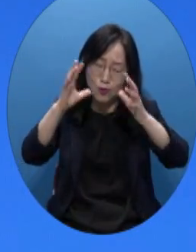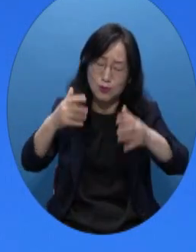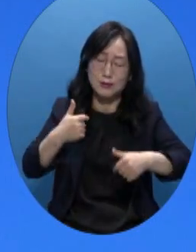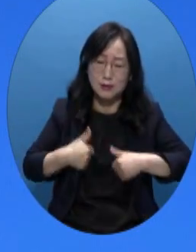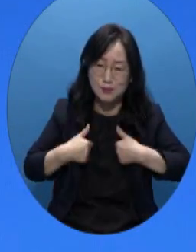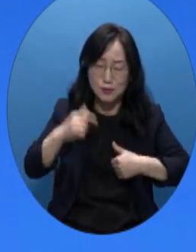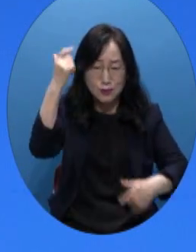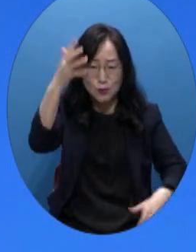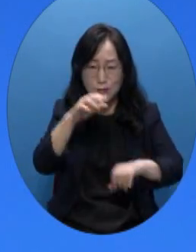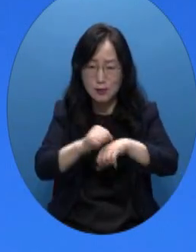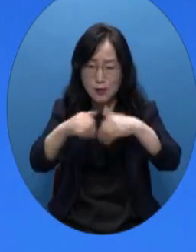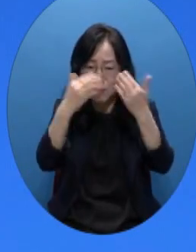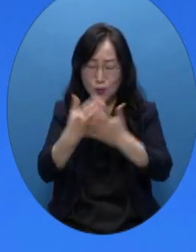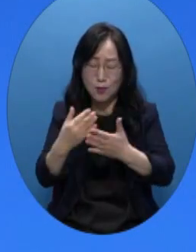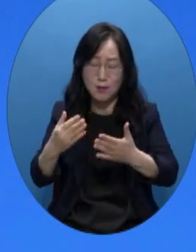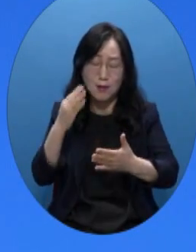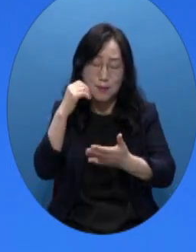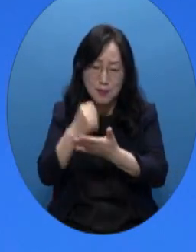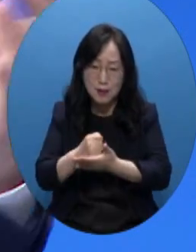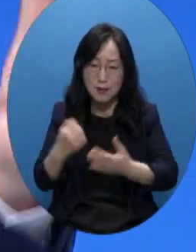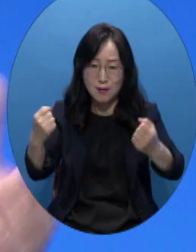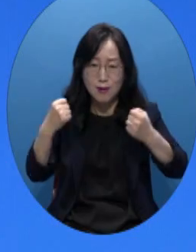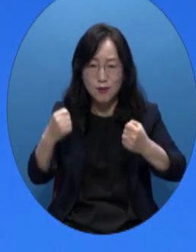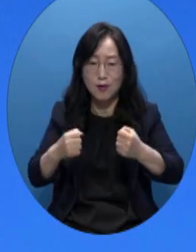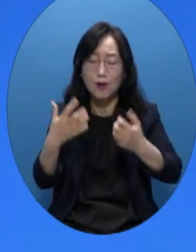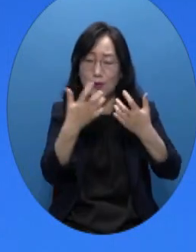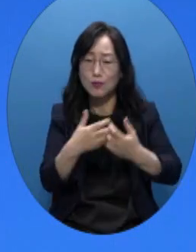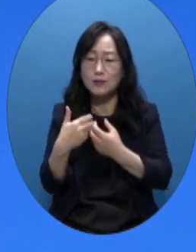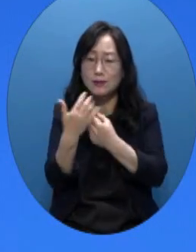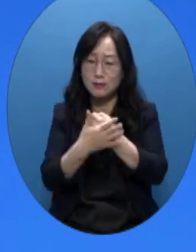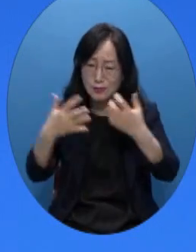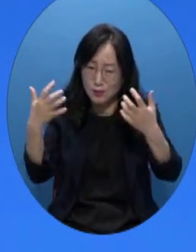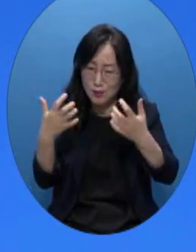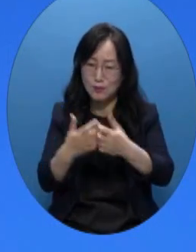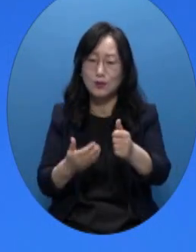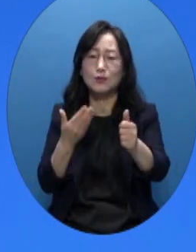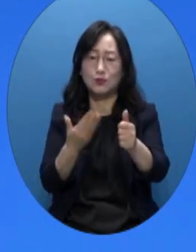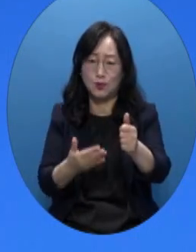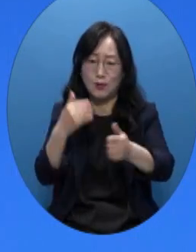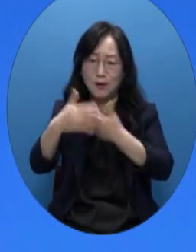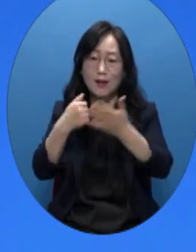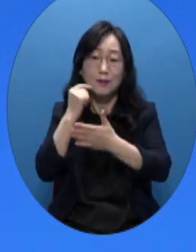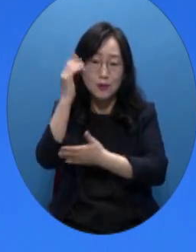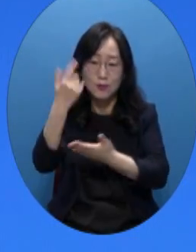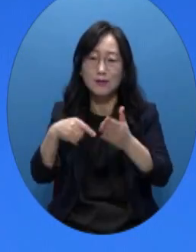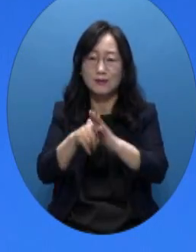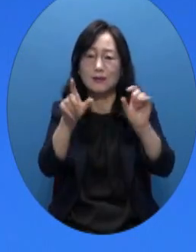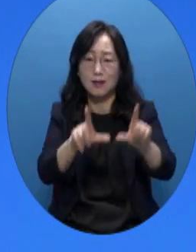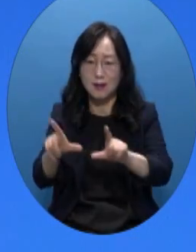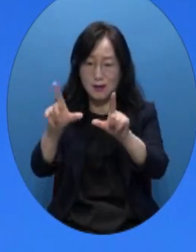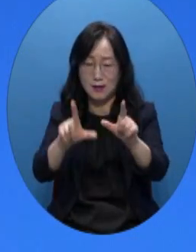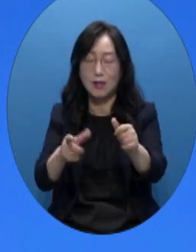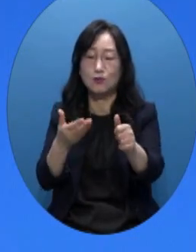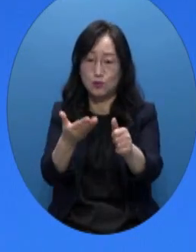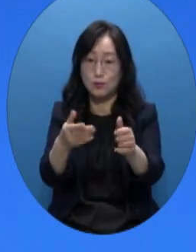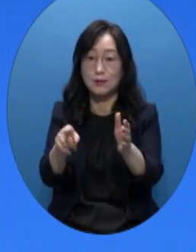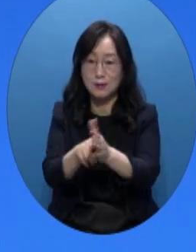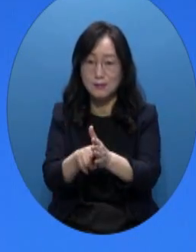같이 범사자이며 강건하게 되게 만들어 주시고 풍산으로 넘치게 채워주셔서 하나님 영광에 살게 만들어 주시는